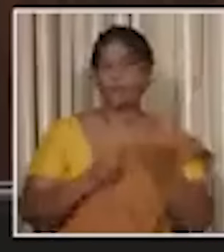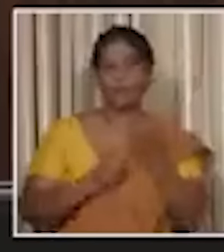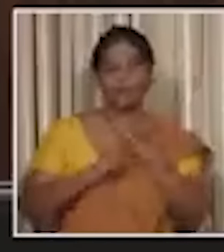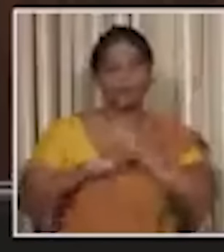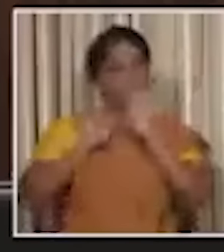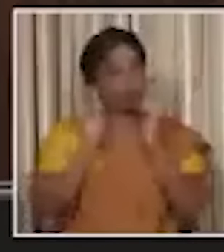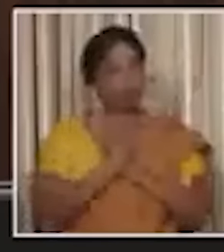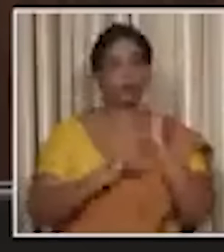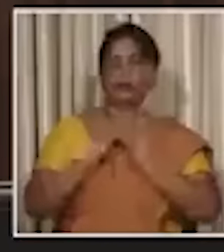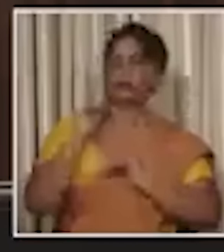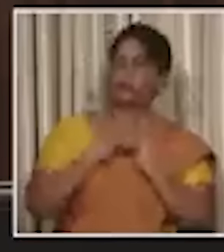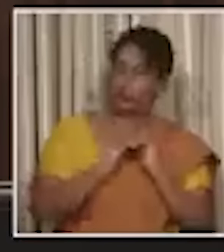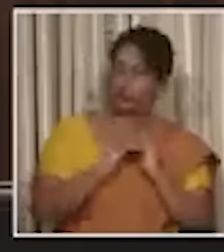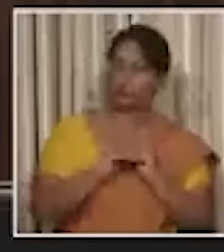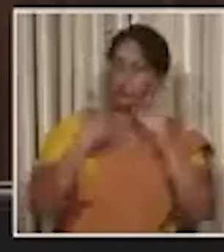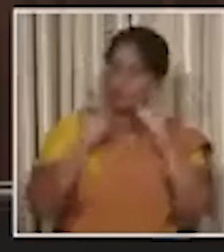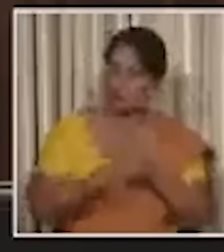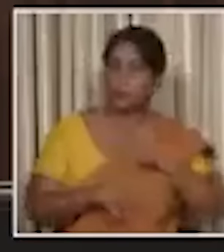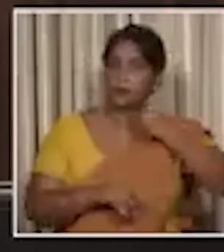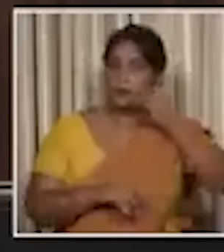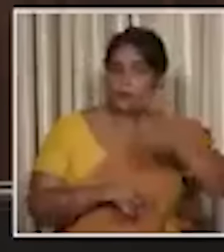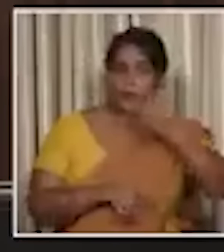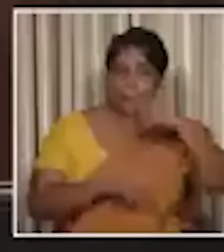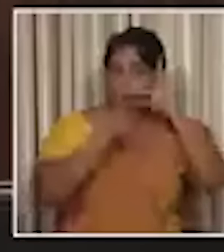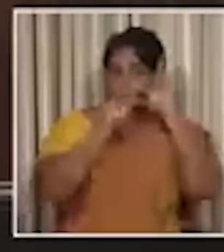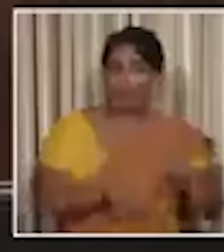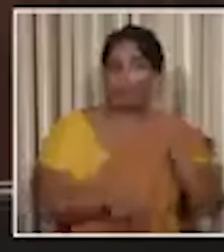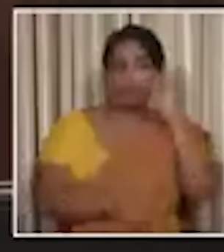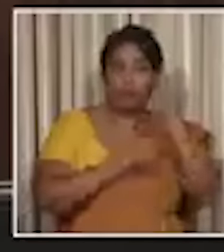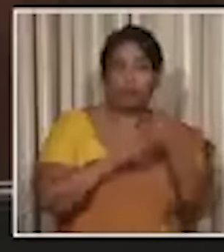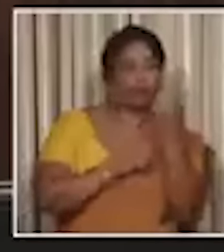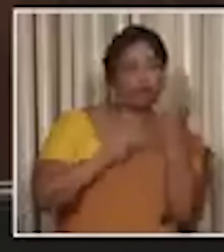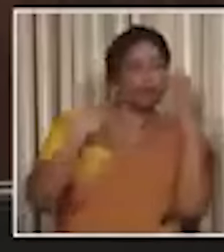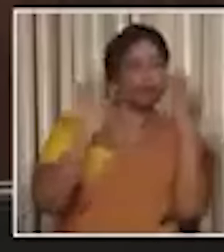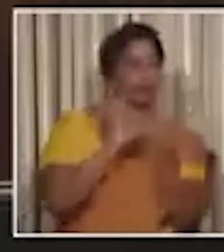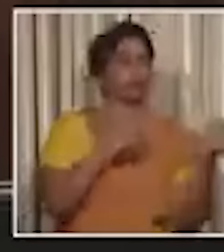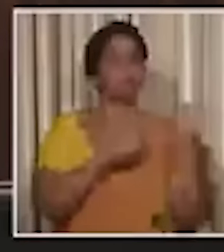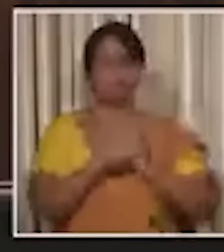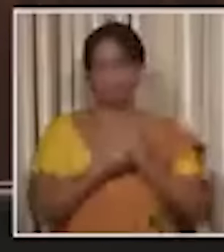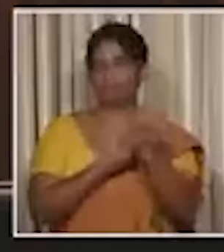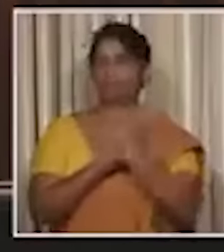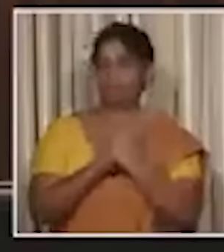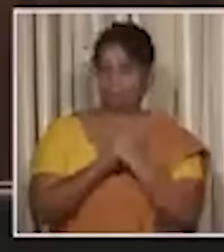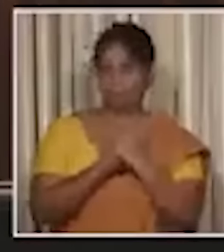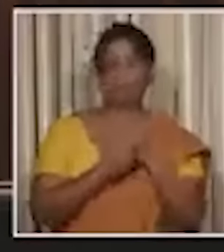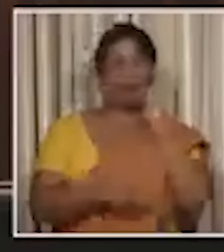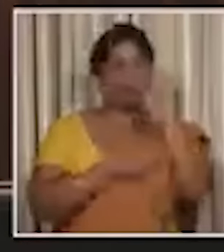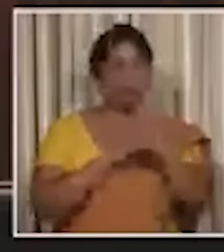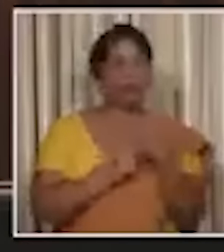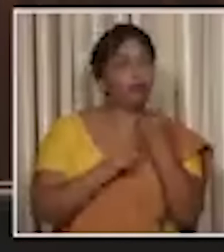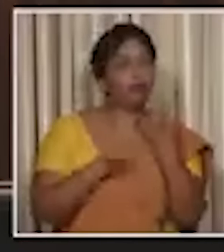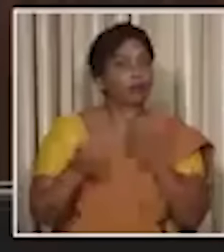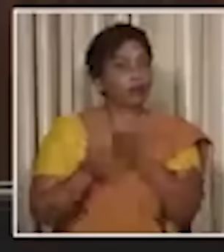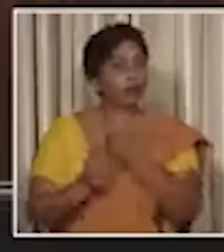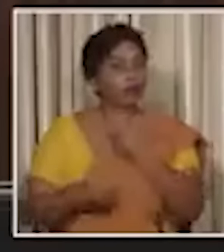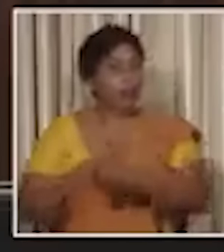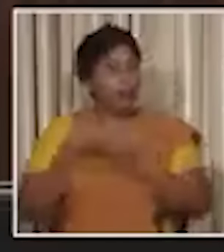அறிவினை கொண்ட தொழில்துறையாளர்கள் எங்களுக்கு அவசியம். இன்றைய மத நாட்டில் ஐடி துறையிற்குரிய தொழிலாளர்கள் 85,000 பேர்